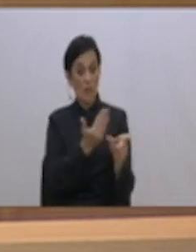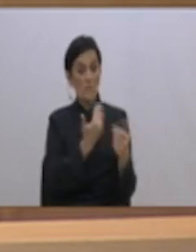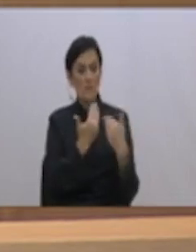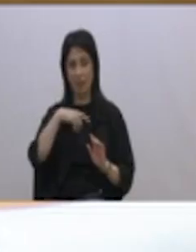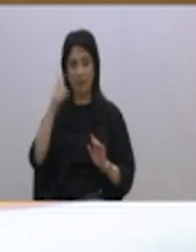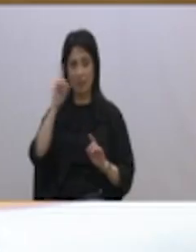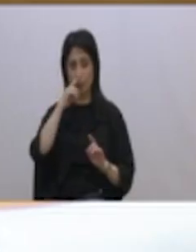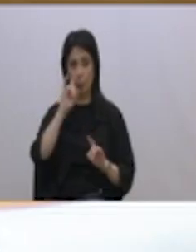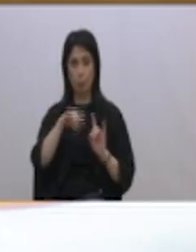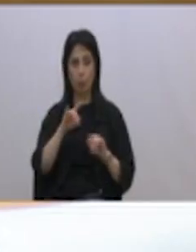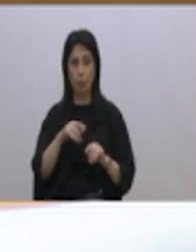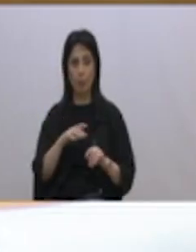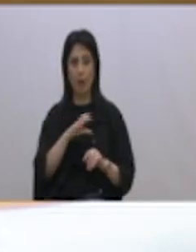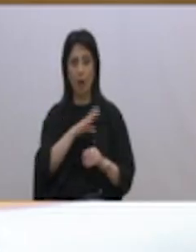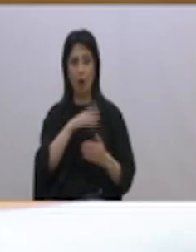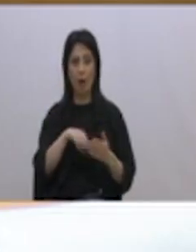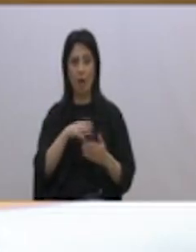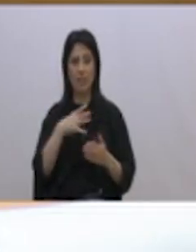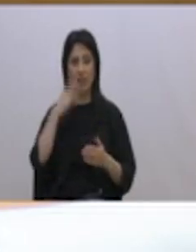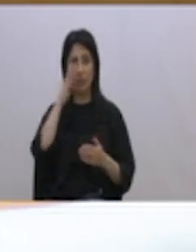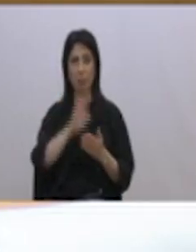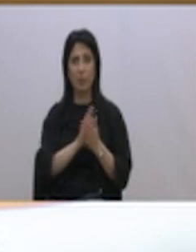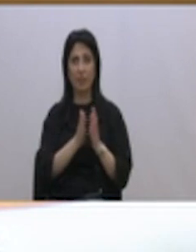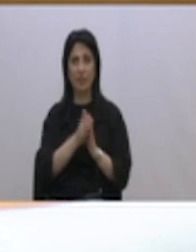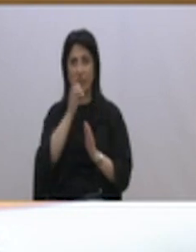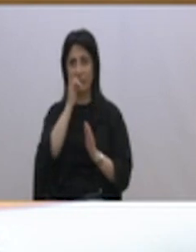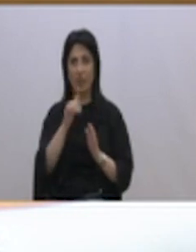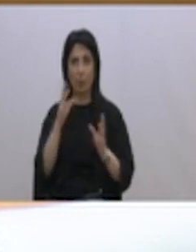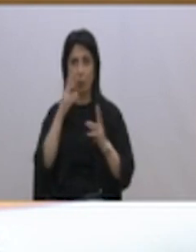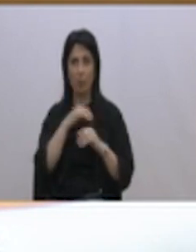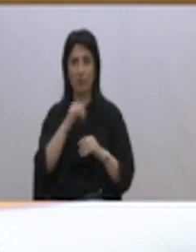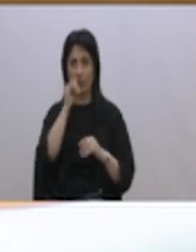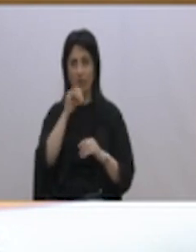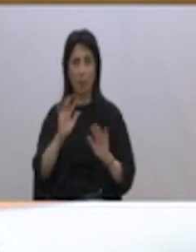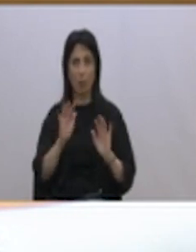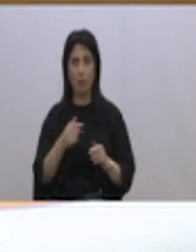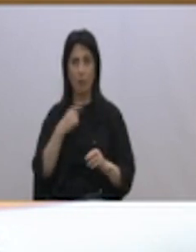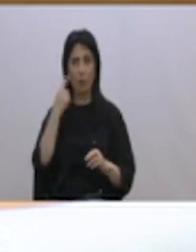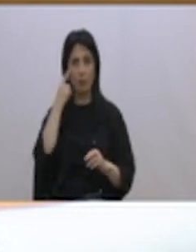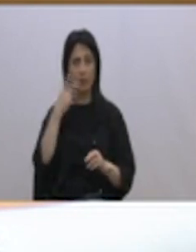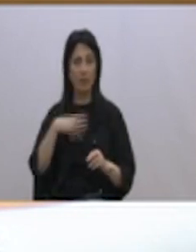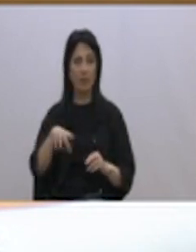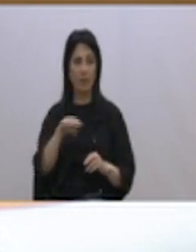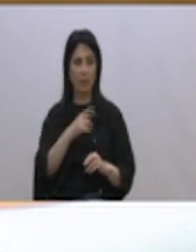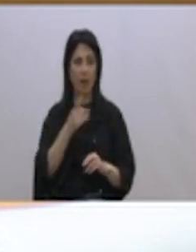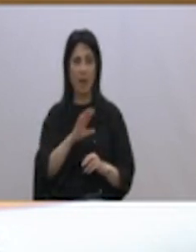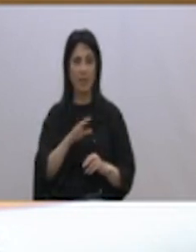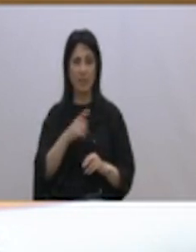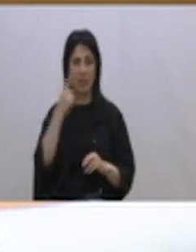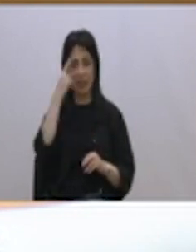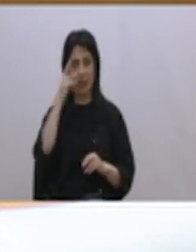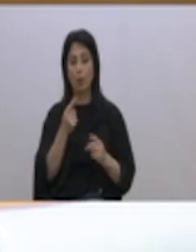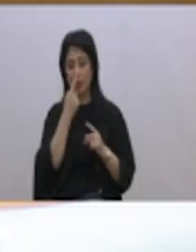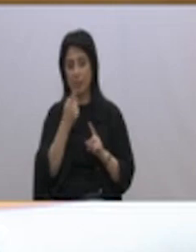აუცილებლად მოგიბრუნდება. დეოლიგაქიზაცია ქართული ოცნების პირობებში ვერ მოხერხდება, ვერ მოხდება. მე მგონი ჩვენ ყველამ და არც ერთმა თავი აღარ